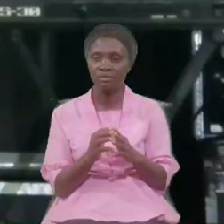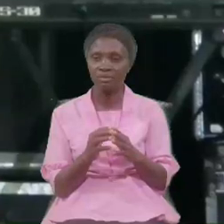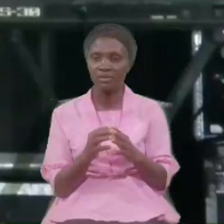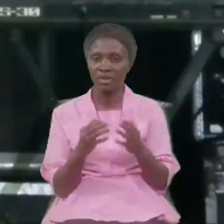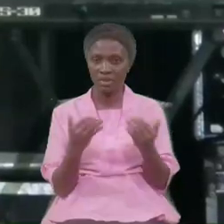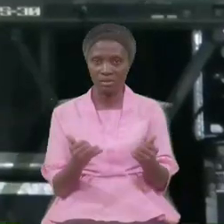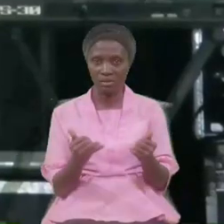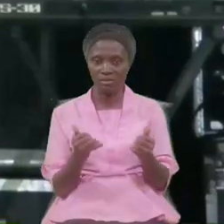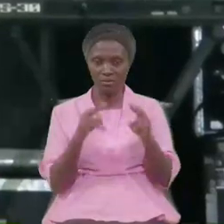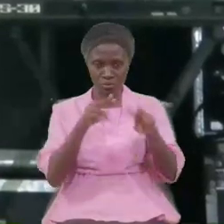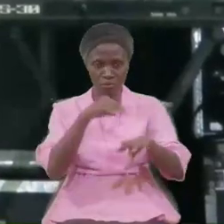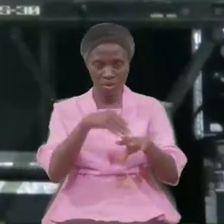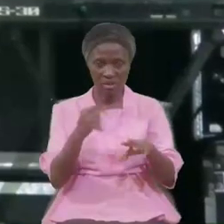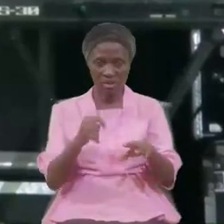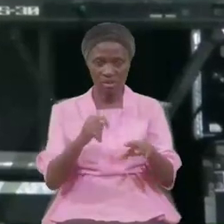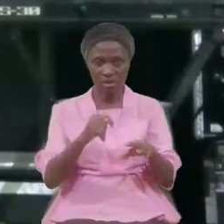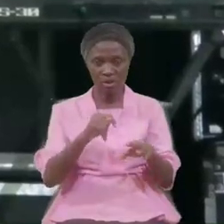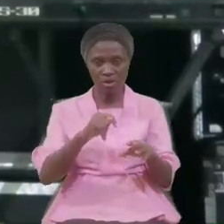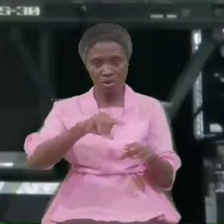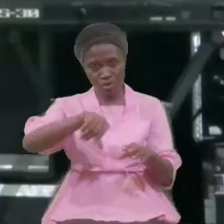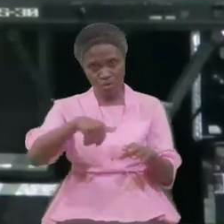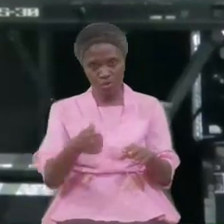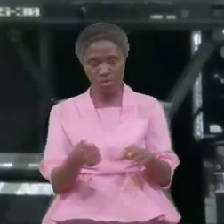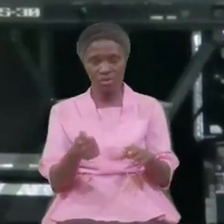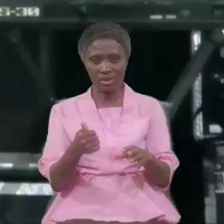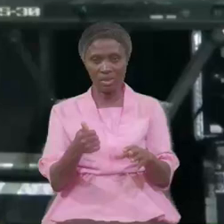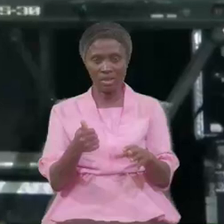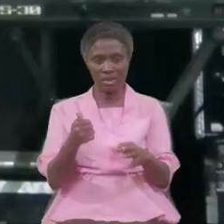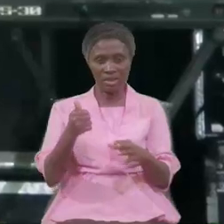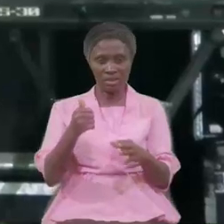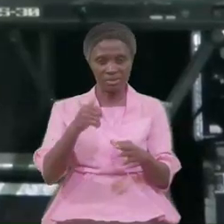Voyons l'autre aspect de l'histoire.